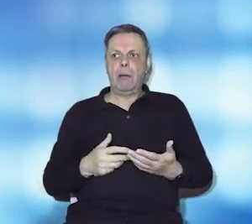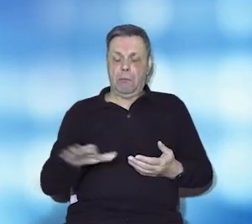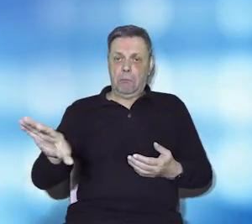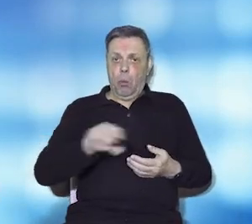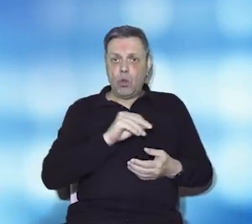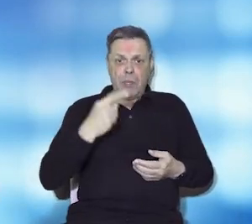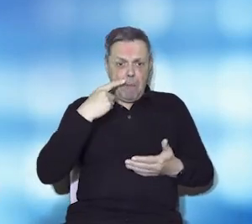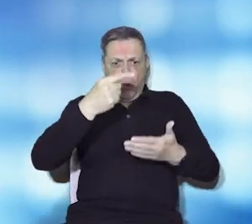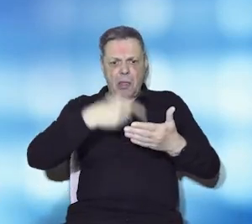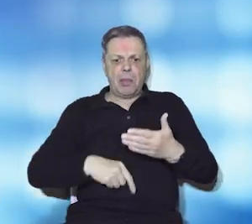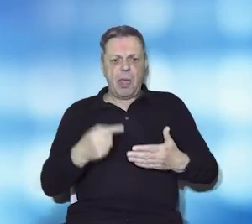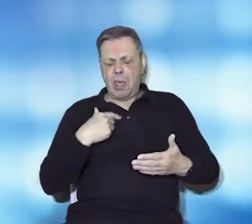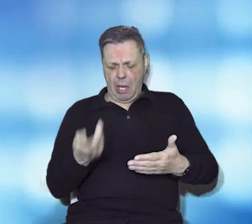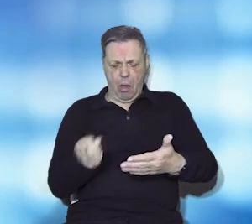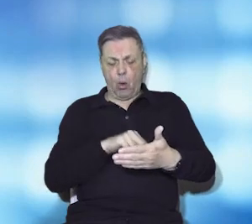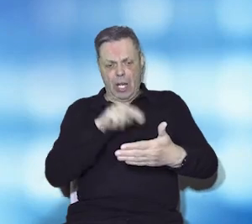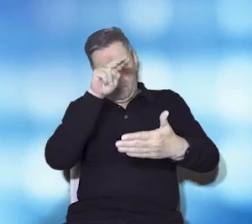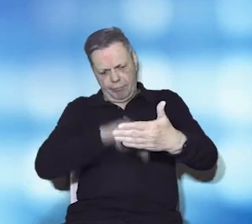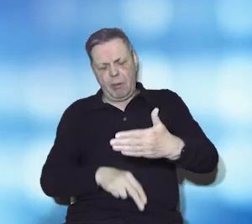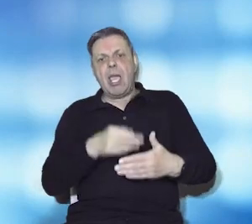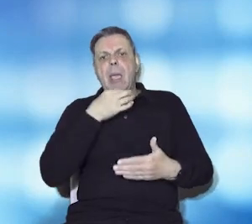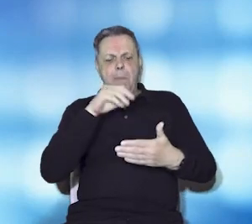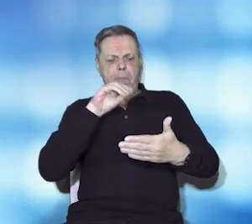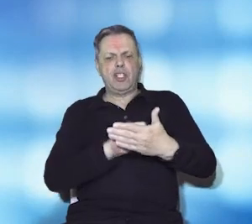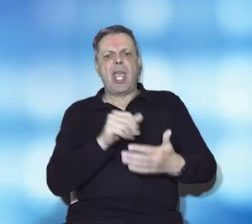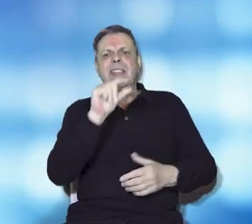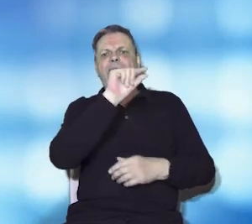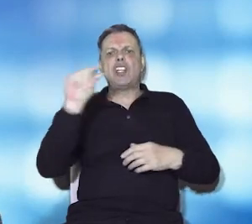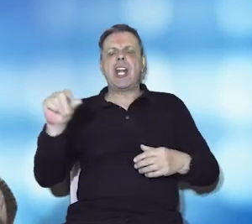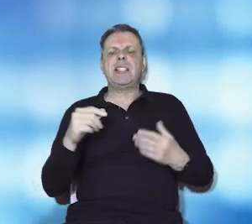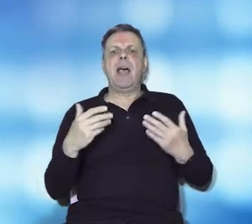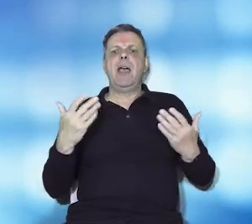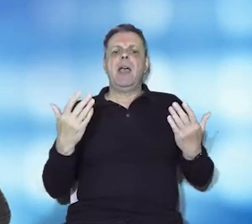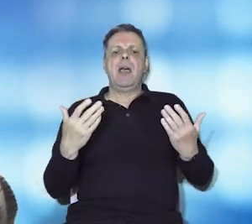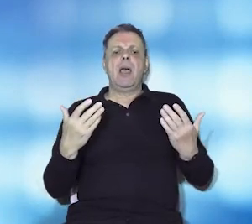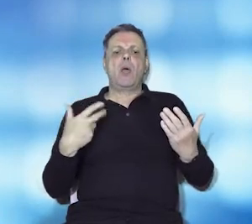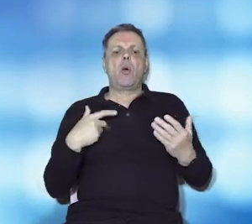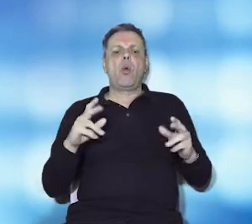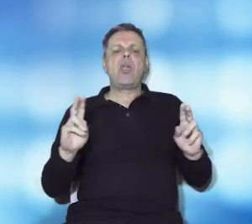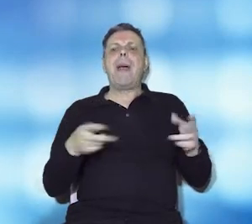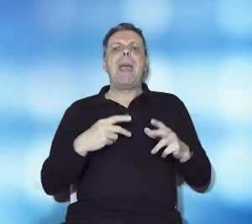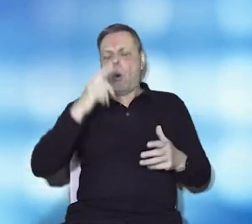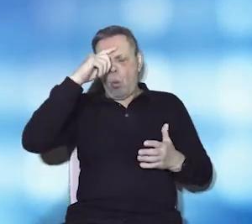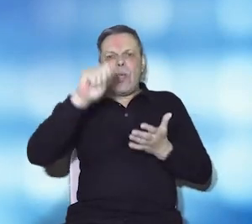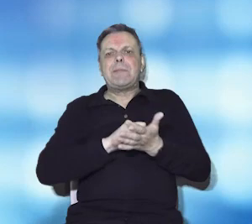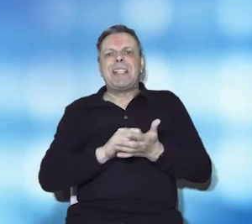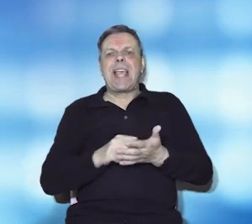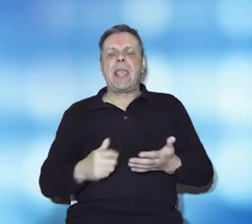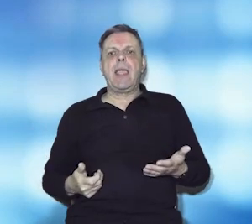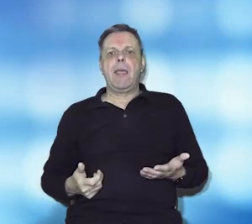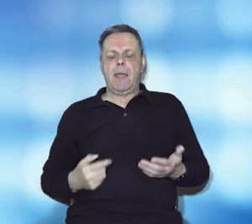pogledajte. I sad ja okrenem prvu stranicu i piše jedna rečenica koja ja ne mogu izbrisati tu rečenicu.